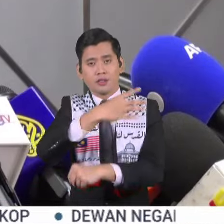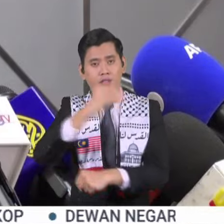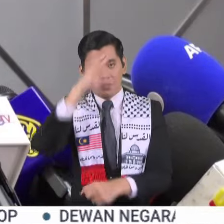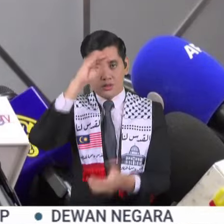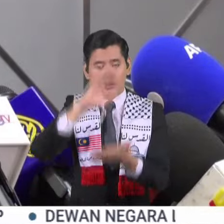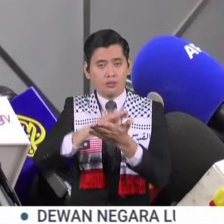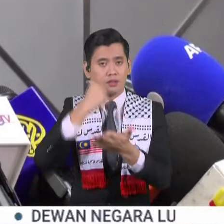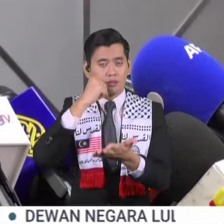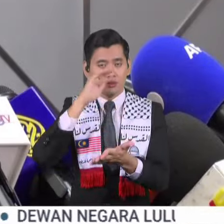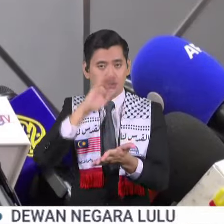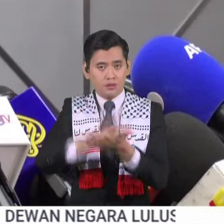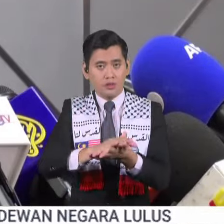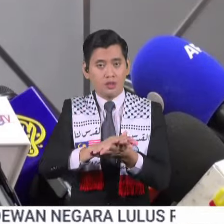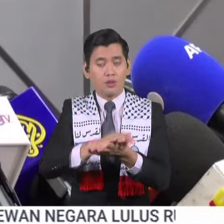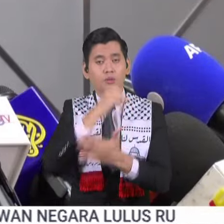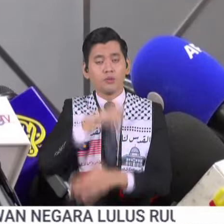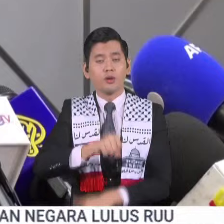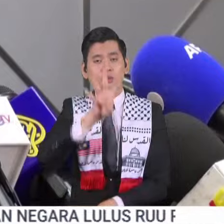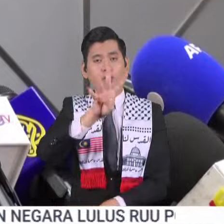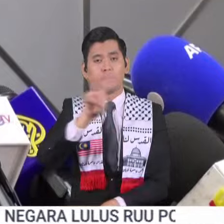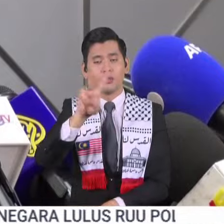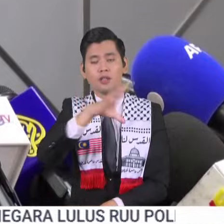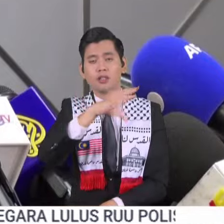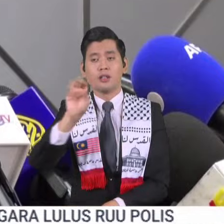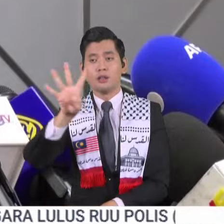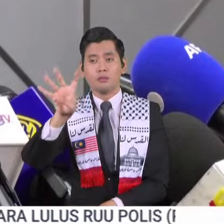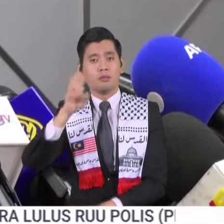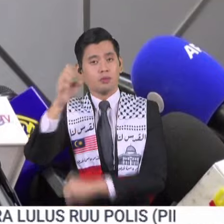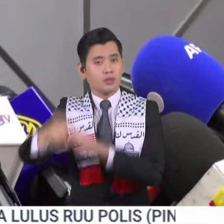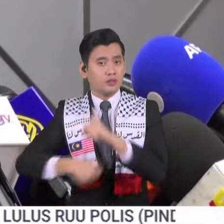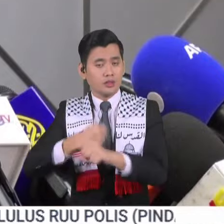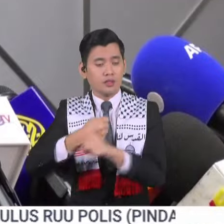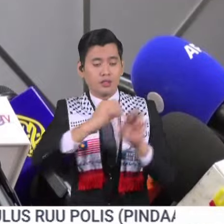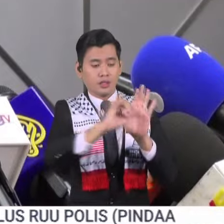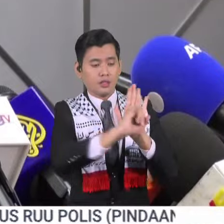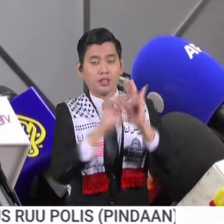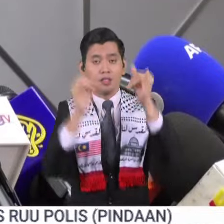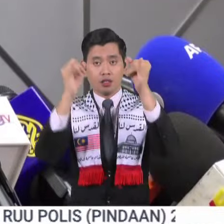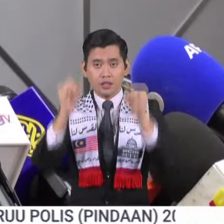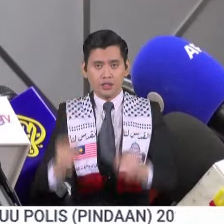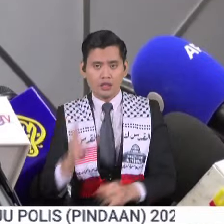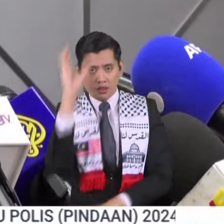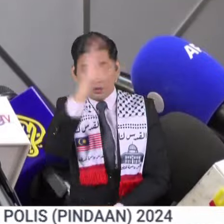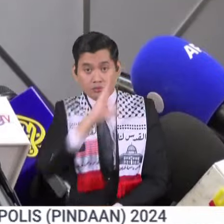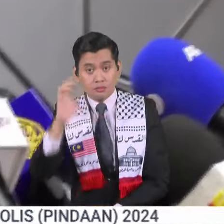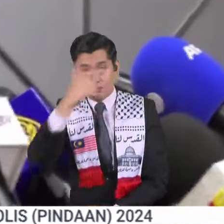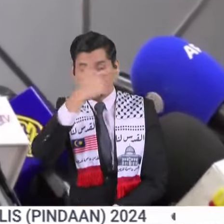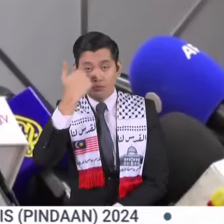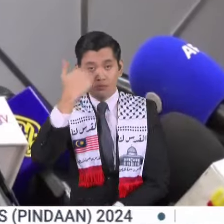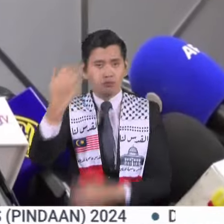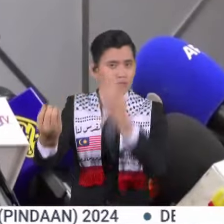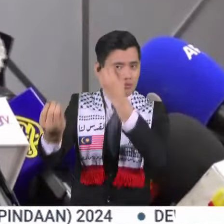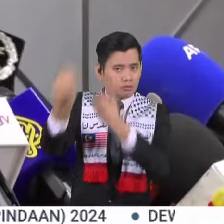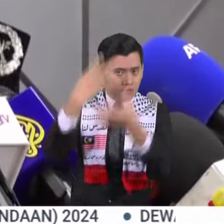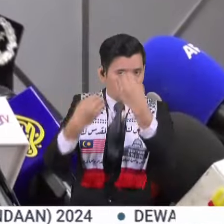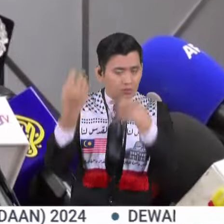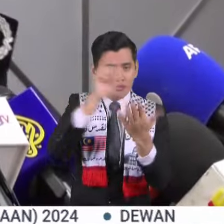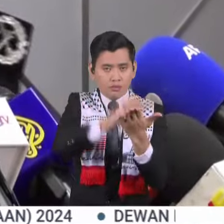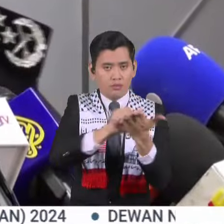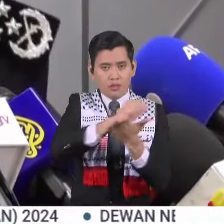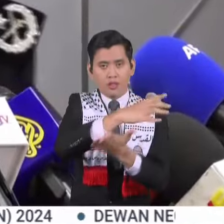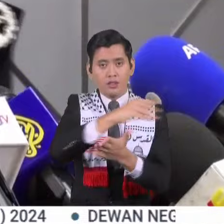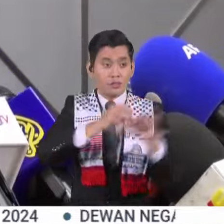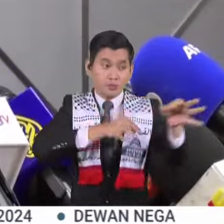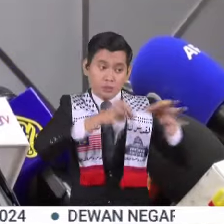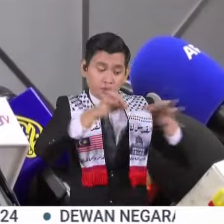warga tempatan berusia 42 dan 40 tahun. Identiti individu yang diburu ini adalah berdasarkan maklumat siasatan dan